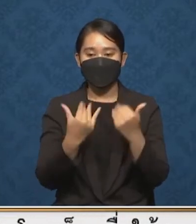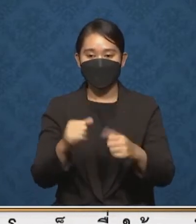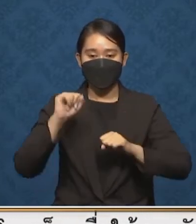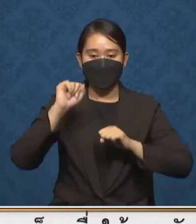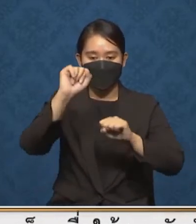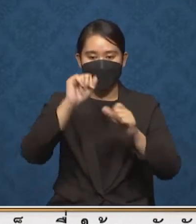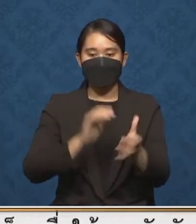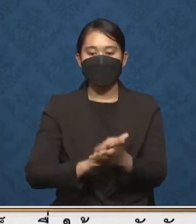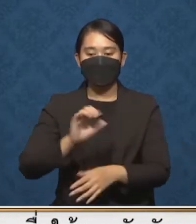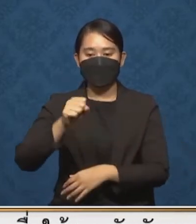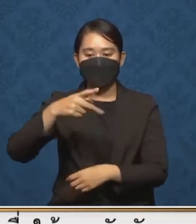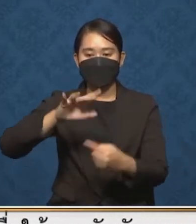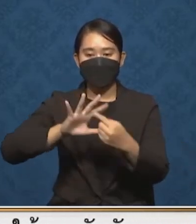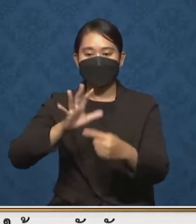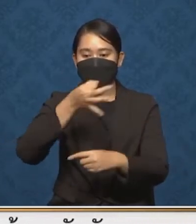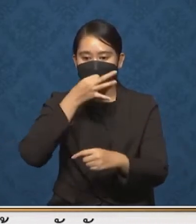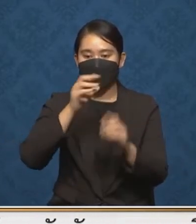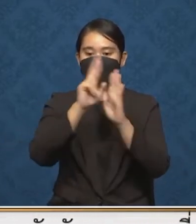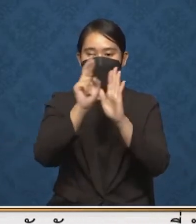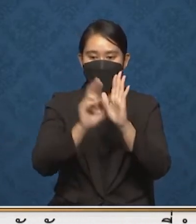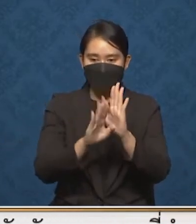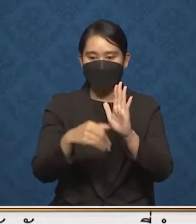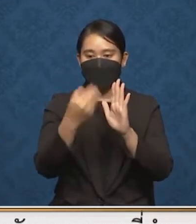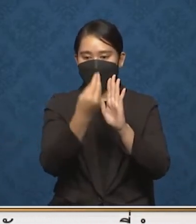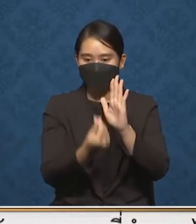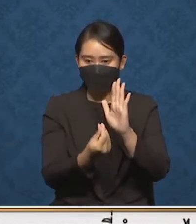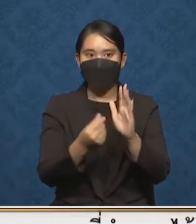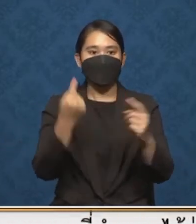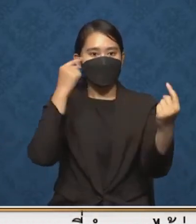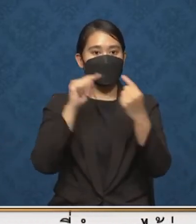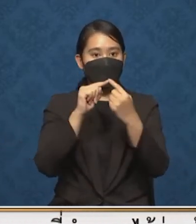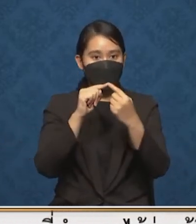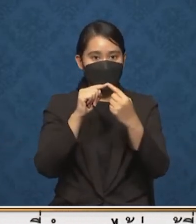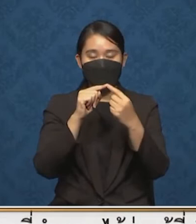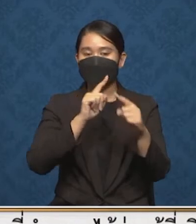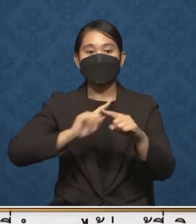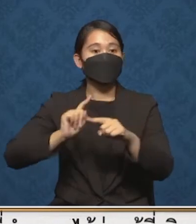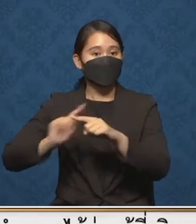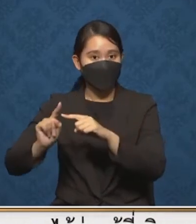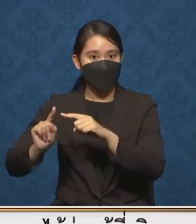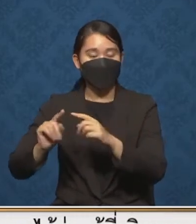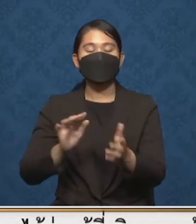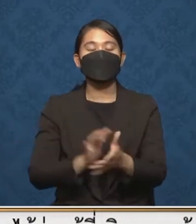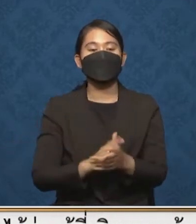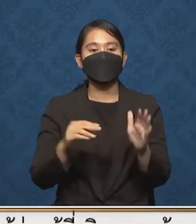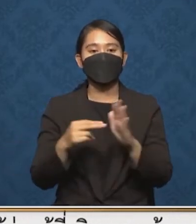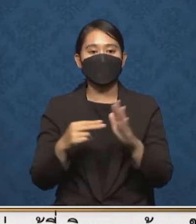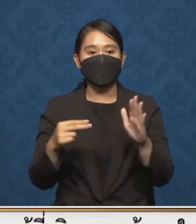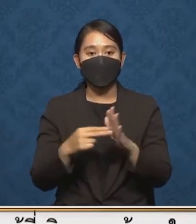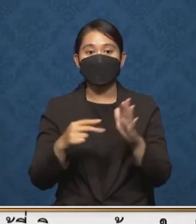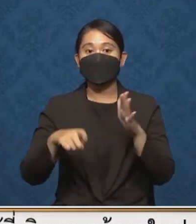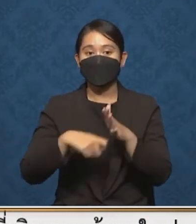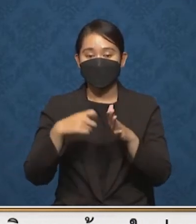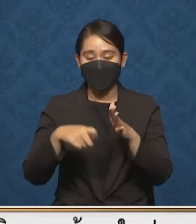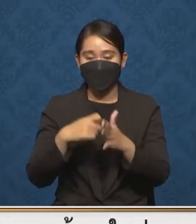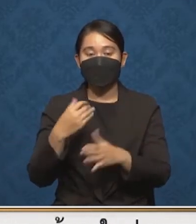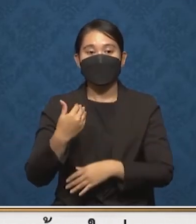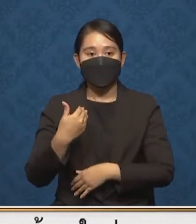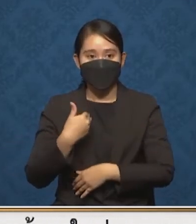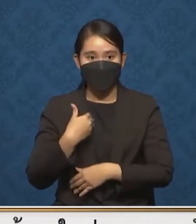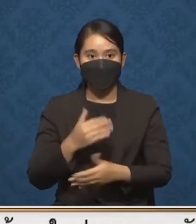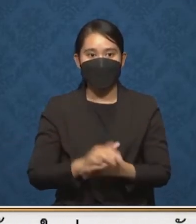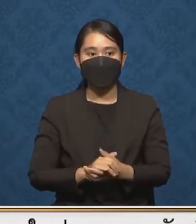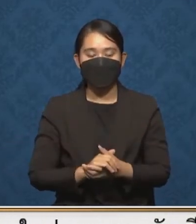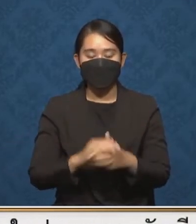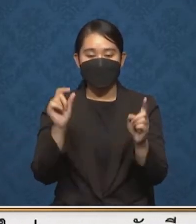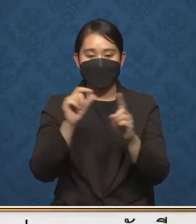ชีพคุณต้องมีระบบระเบียบแบบนี้นะคุณต้องมีวัตถุประสงค์แบบนั้นแบบนี้นะฉะนั้นนี่คือเหตุผลที่ทำให้ท่านต้อง